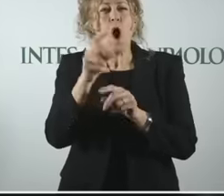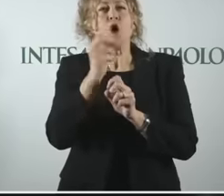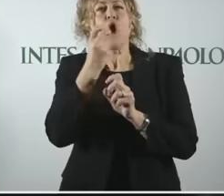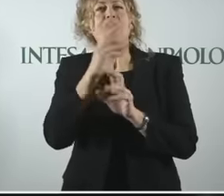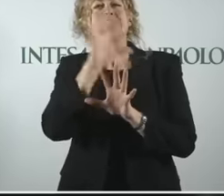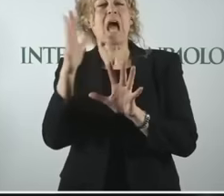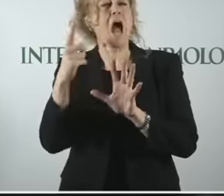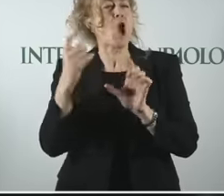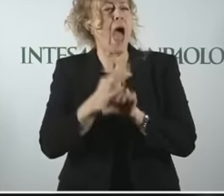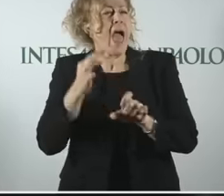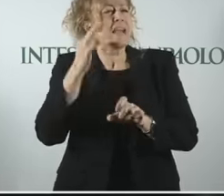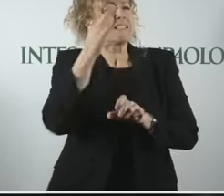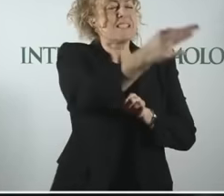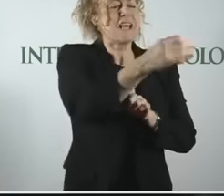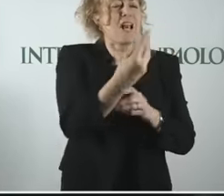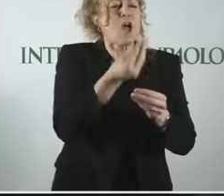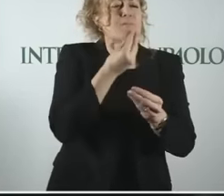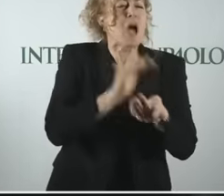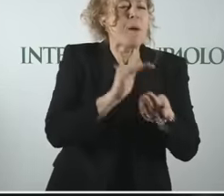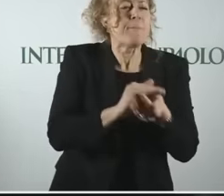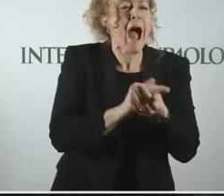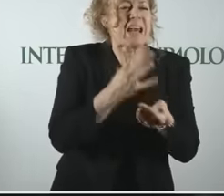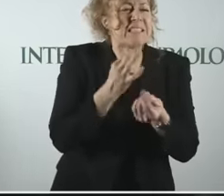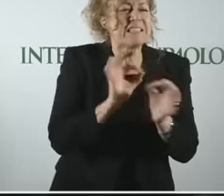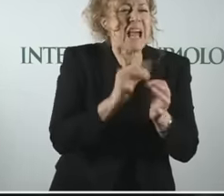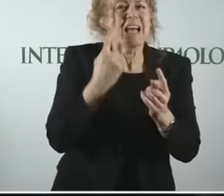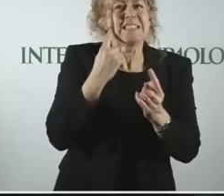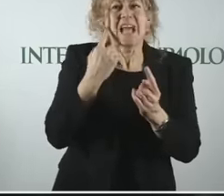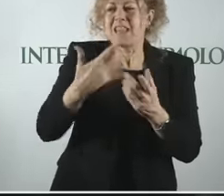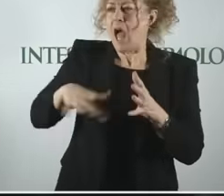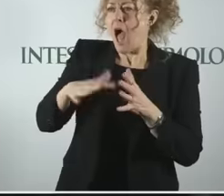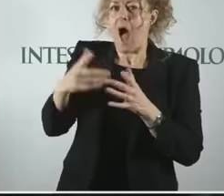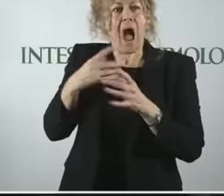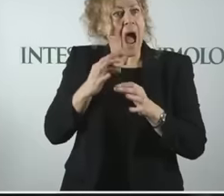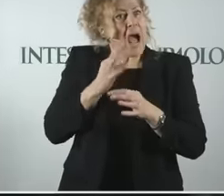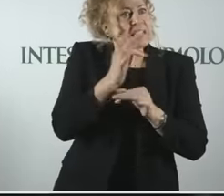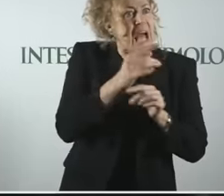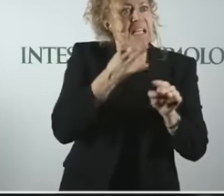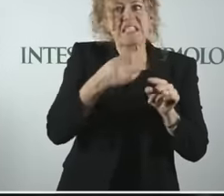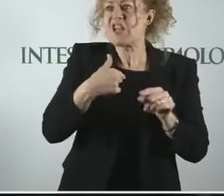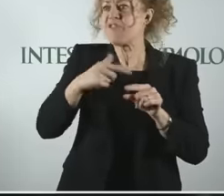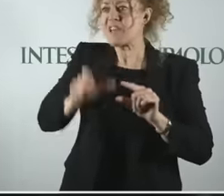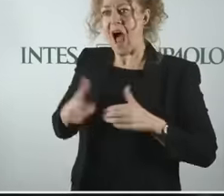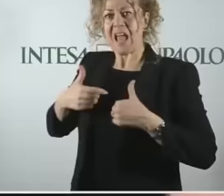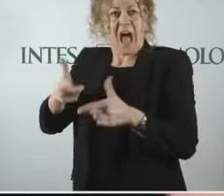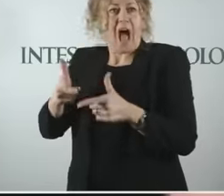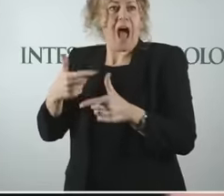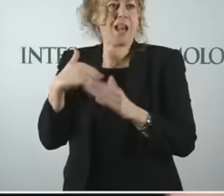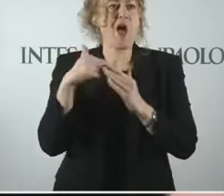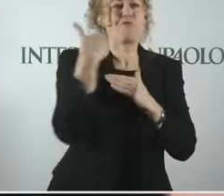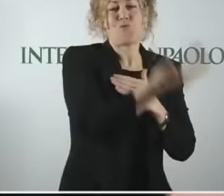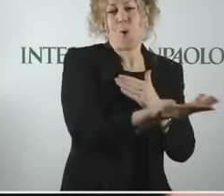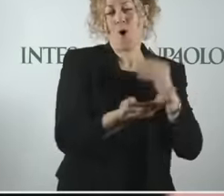che vai a tavola che non sei che non sei in patria Il nostro invece era senza sale molto più buono implica Dante ovviamente no